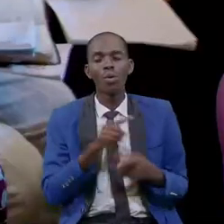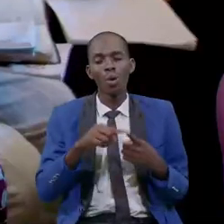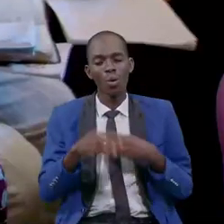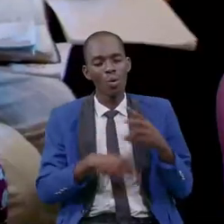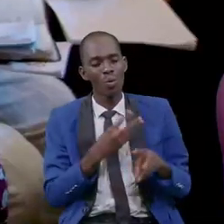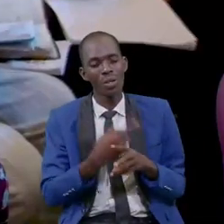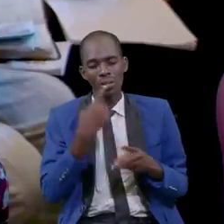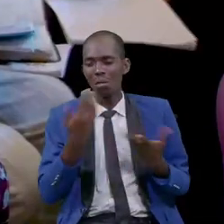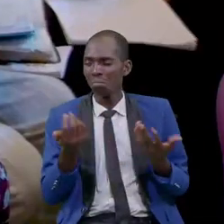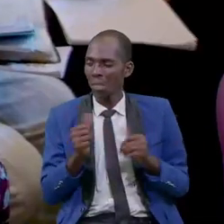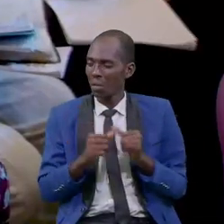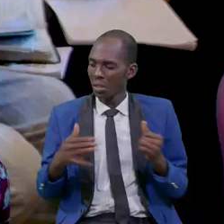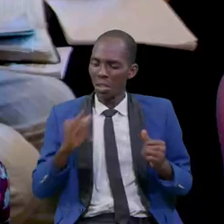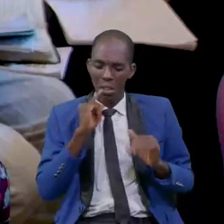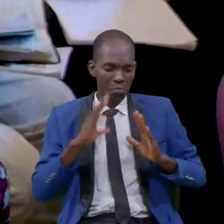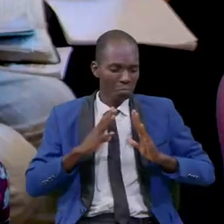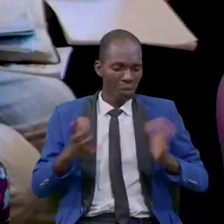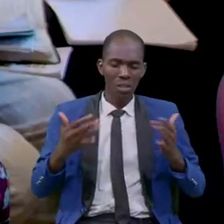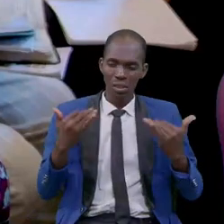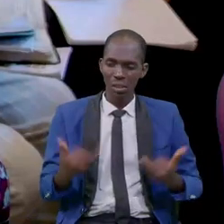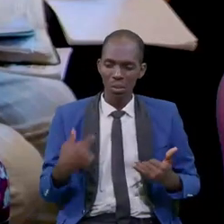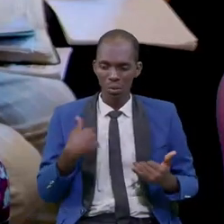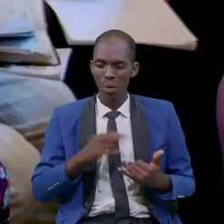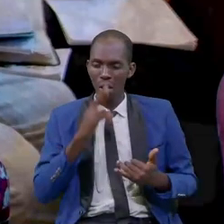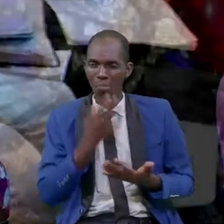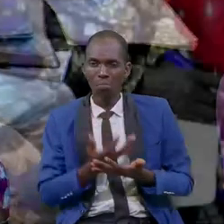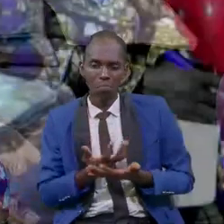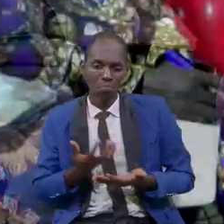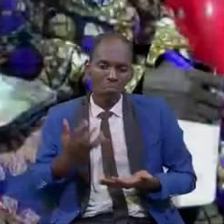Verset 2. Lorsqu'on dira paix sur le terre, que